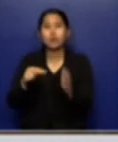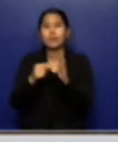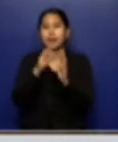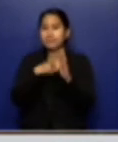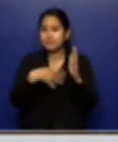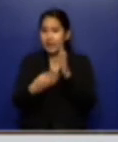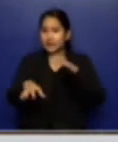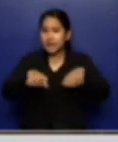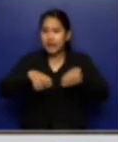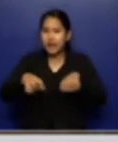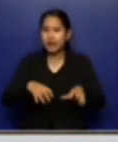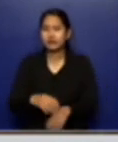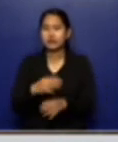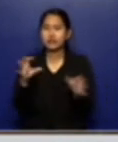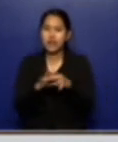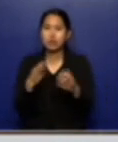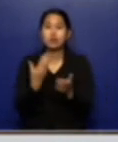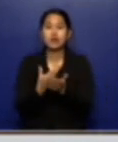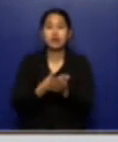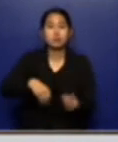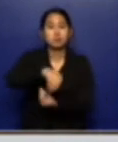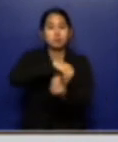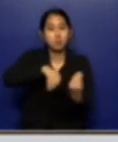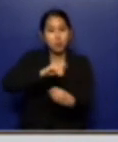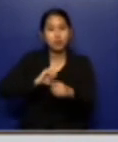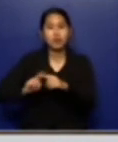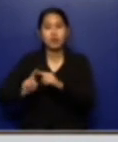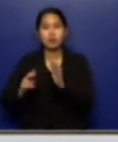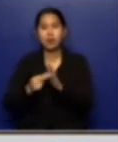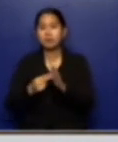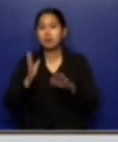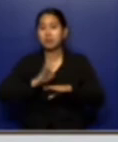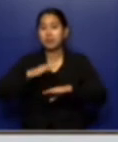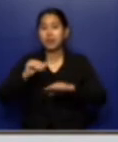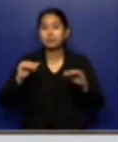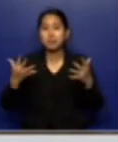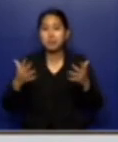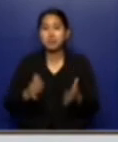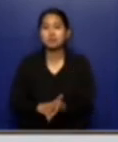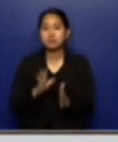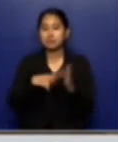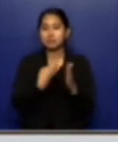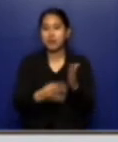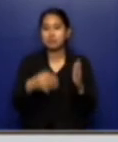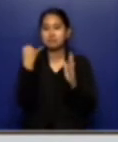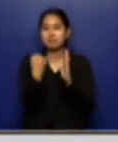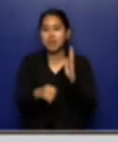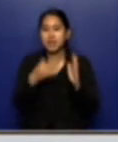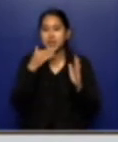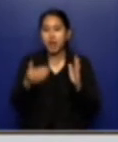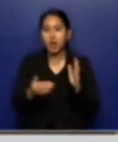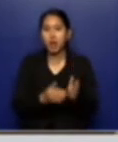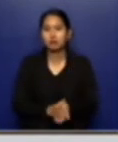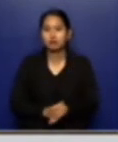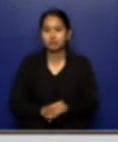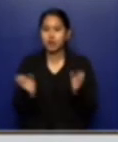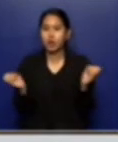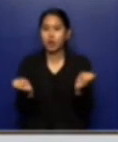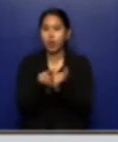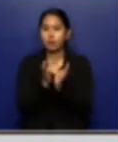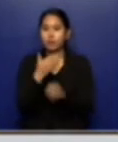ผนเรื่องรายได้แสดงว่าคุณไม่มีความสามารถเลยวางแผนผิดมาตลอดมันถึงเป็นแบบเนี้ย